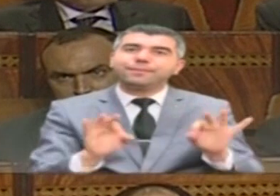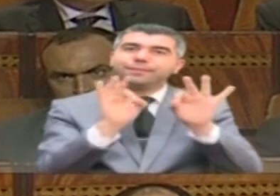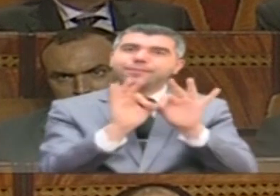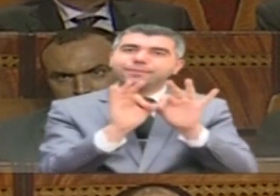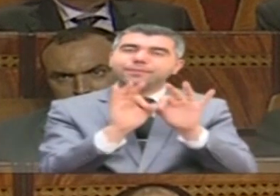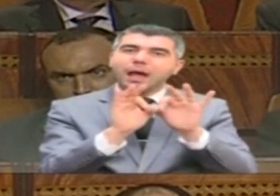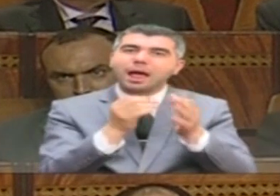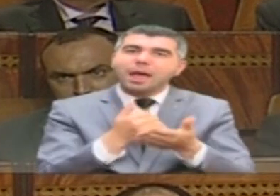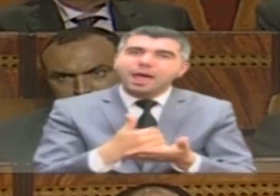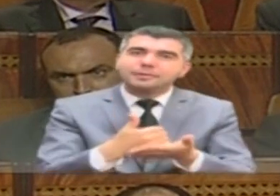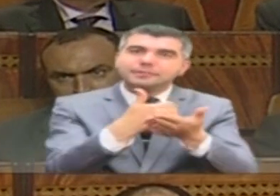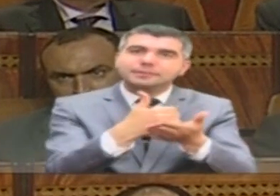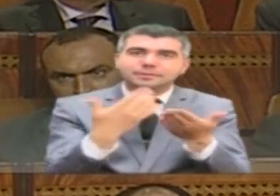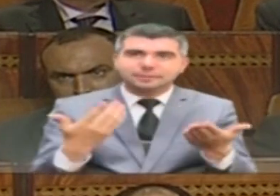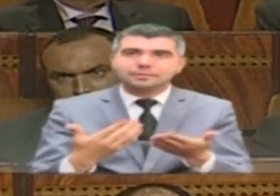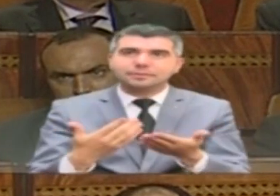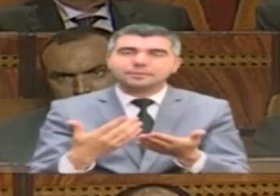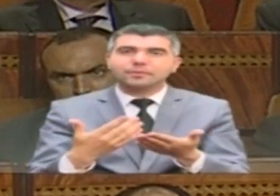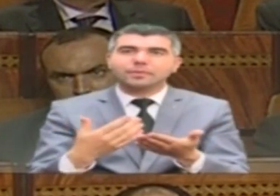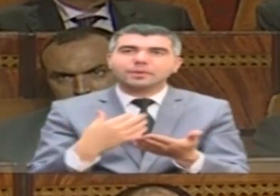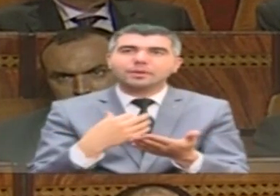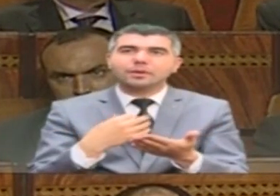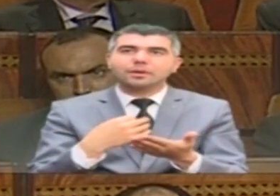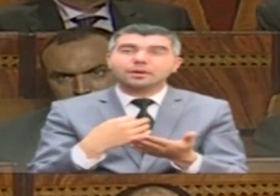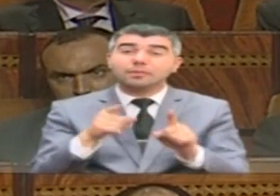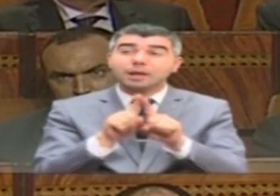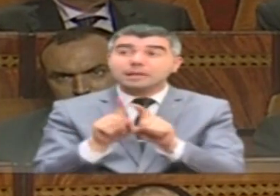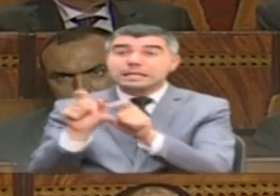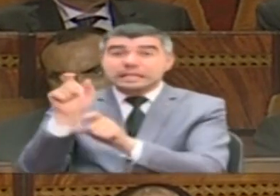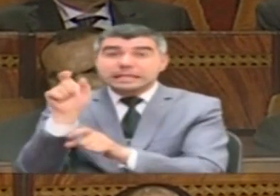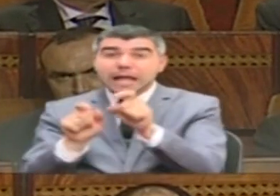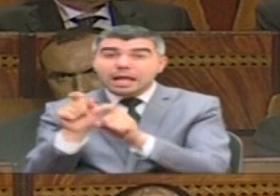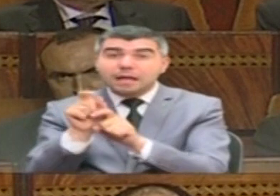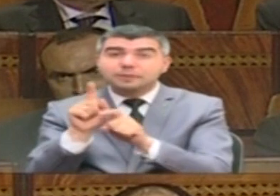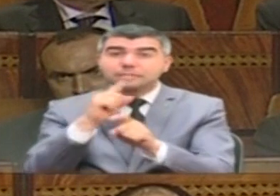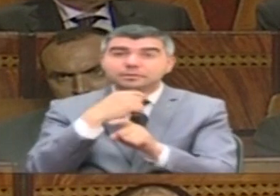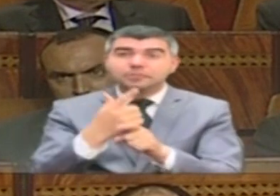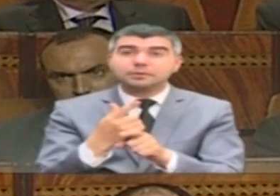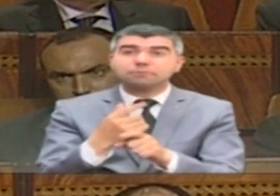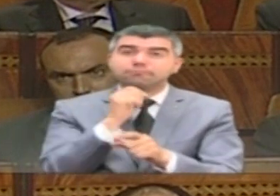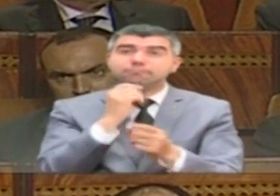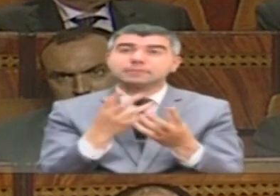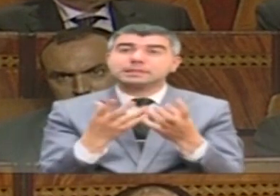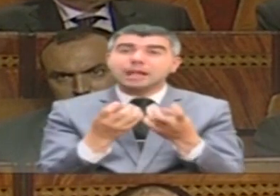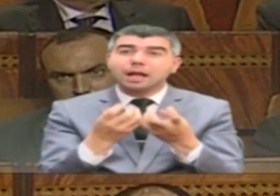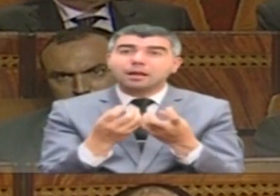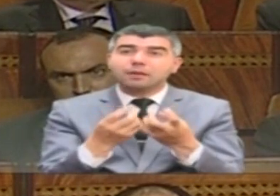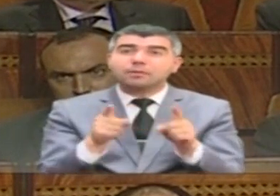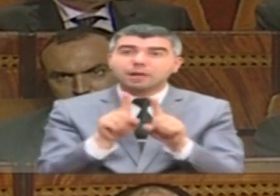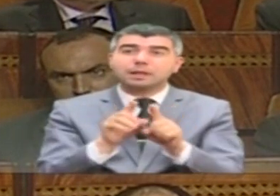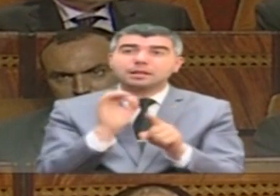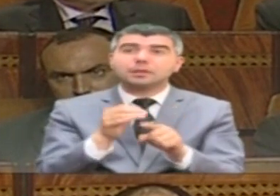إشكال في تمكين لهاد المواطنين من من من من إزالة هاد المظلمة